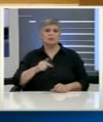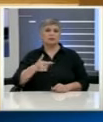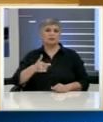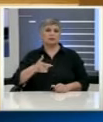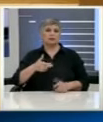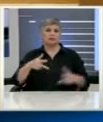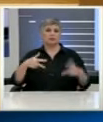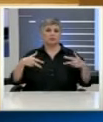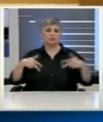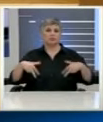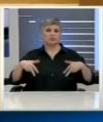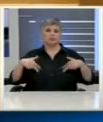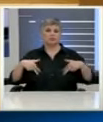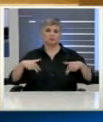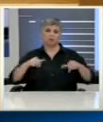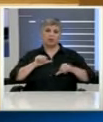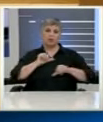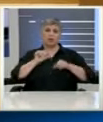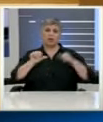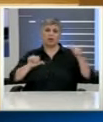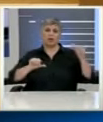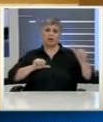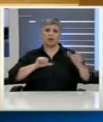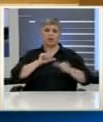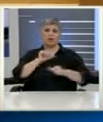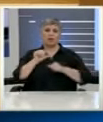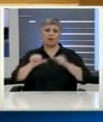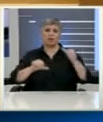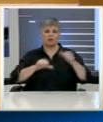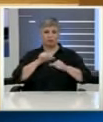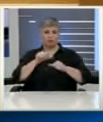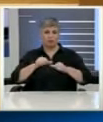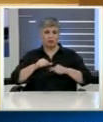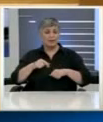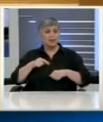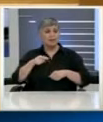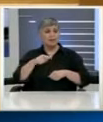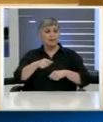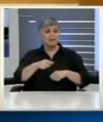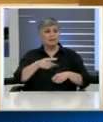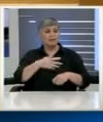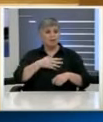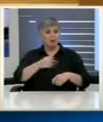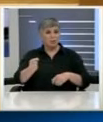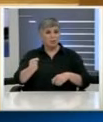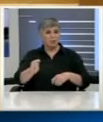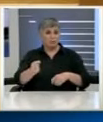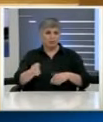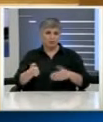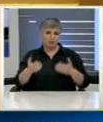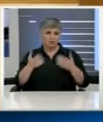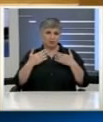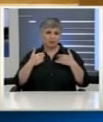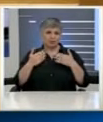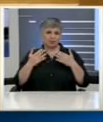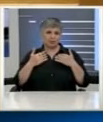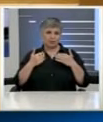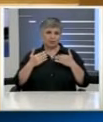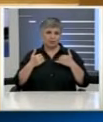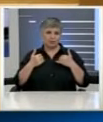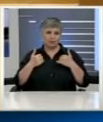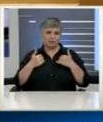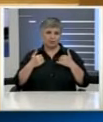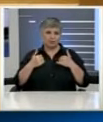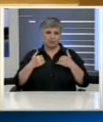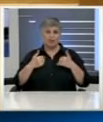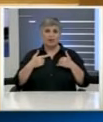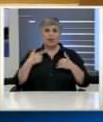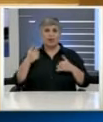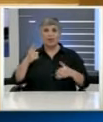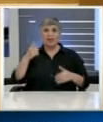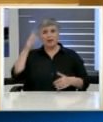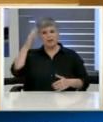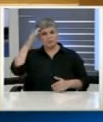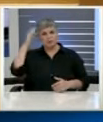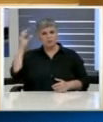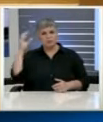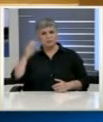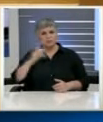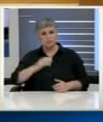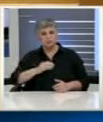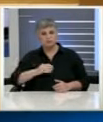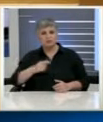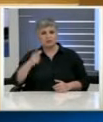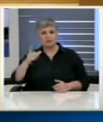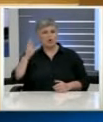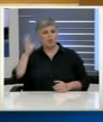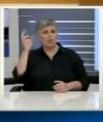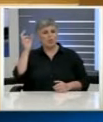εμπιστεύονται οι επενδυτές διότι σε αντίθεση με αυτό τα οποία εσείς λέτε οι επενδυτής οι επενδυτές δεν ξεχνούν τη συμπεριφορά